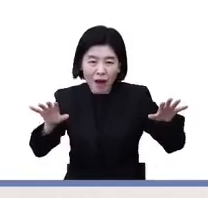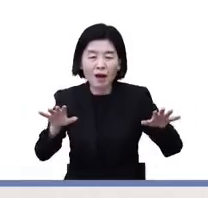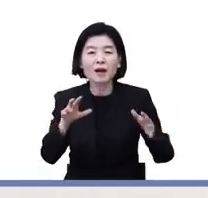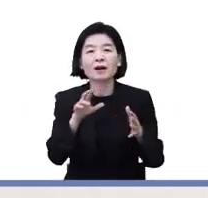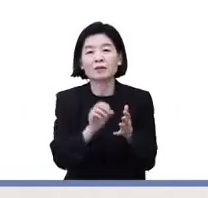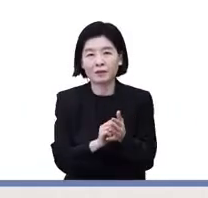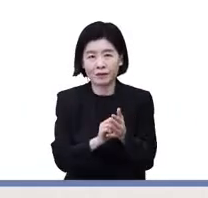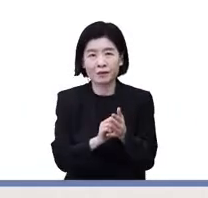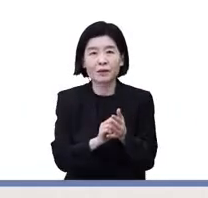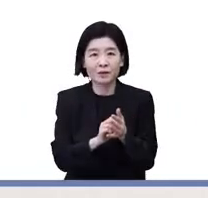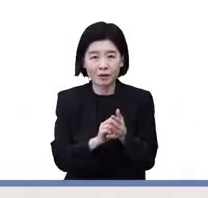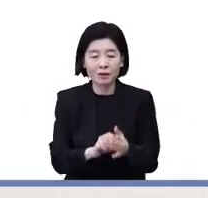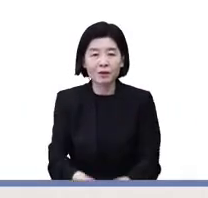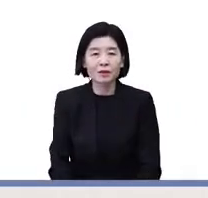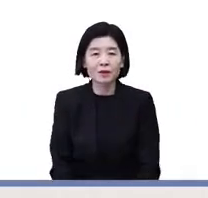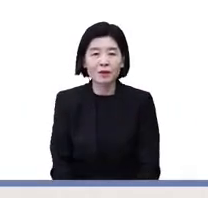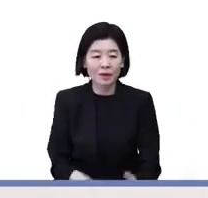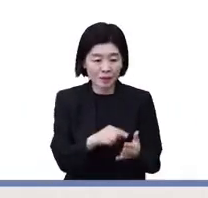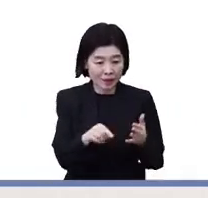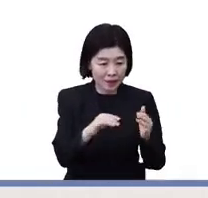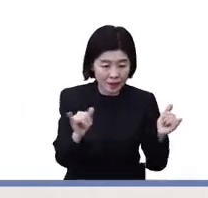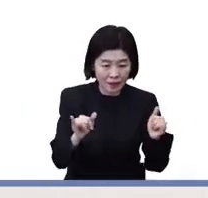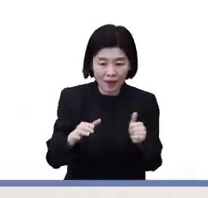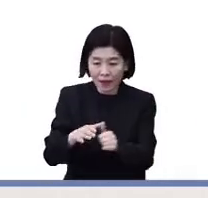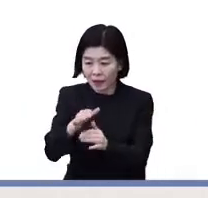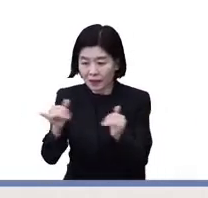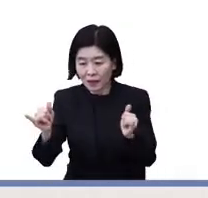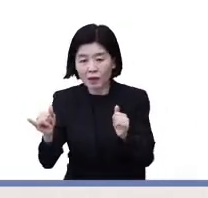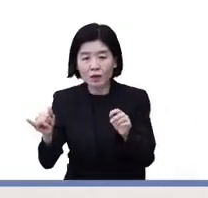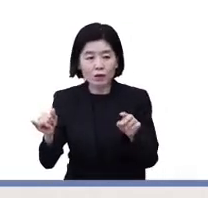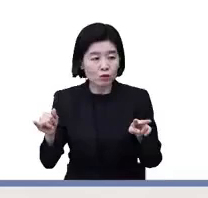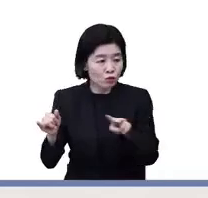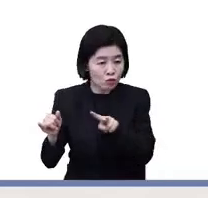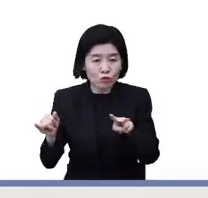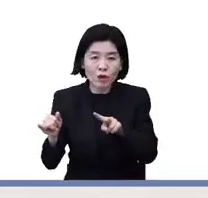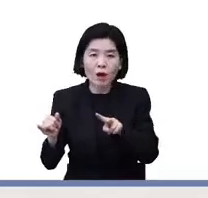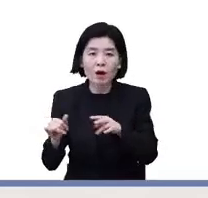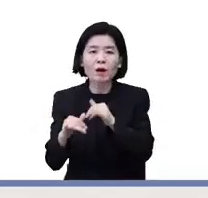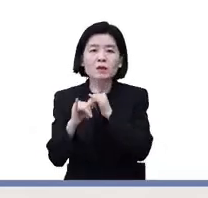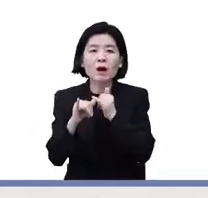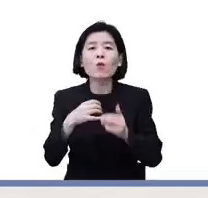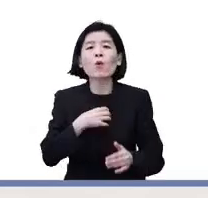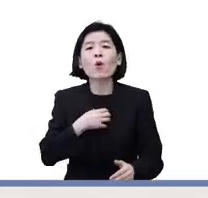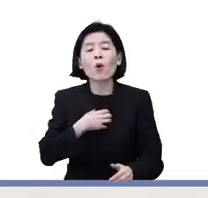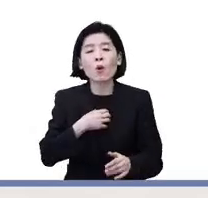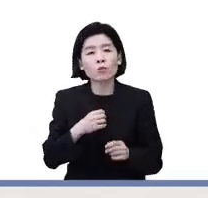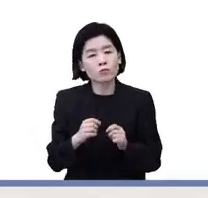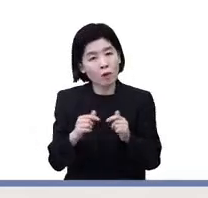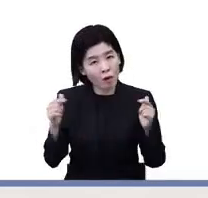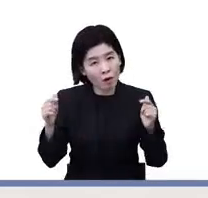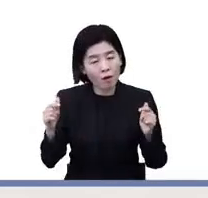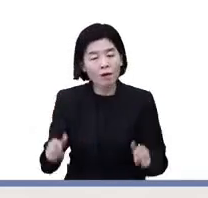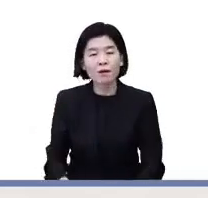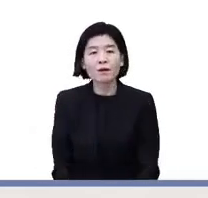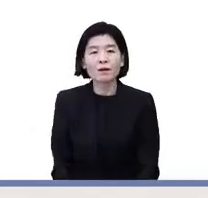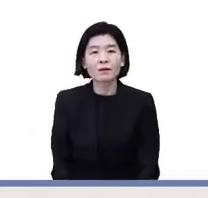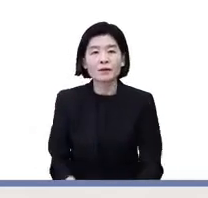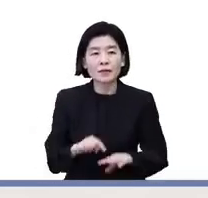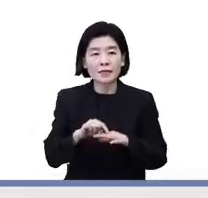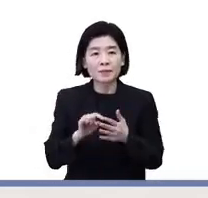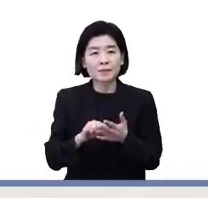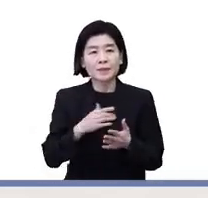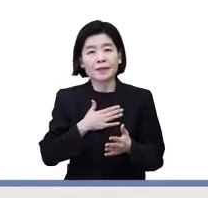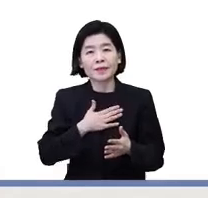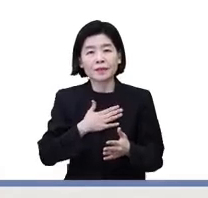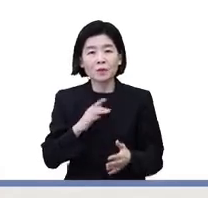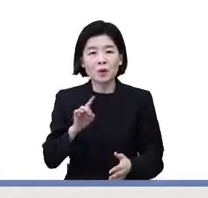그런데 연구들을 보면 피해자와 가해자 모두 자살 위험이 증가한다고 알려져 있습니다. 심리적 요인으로는